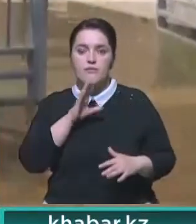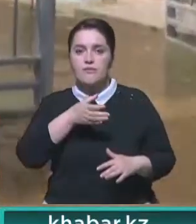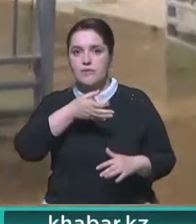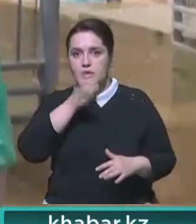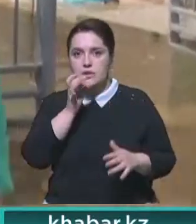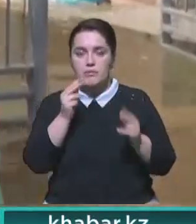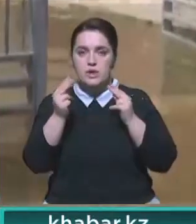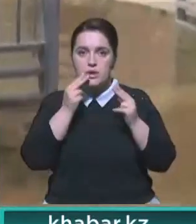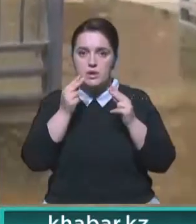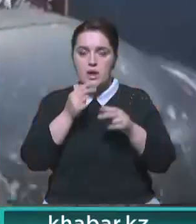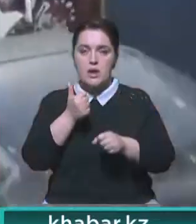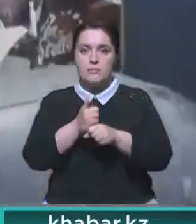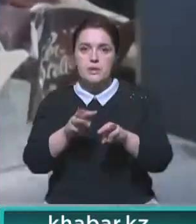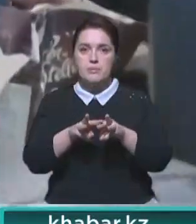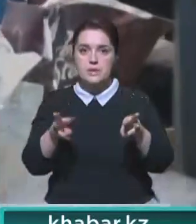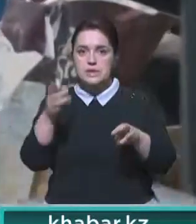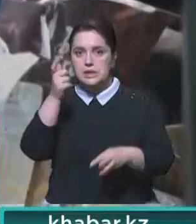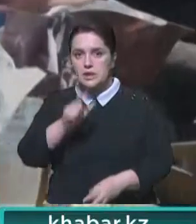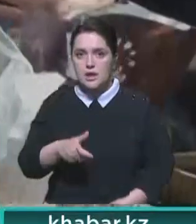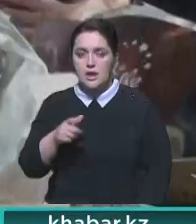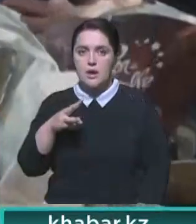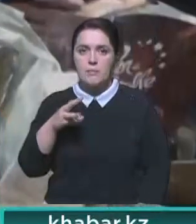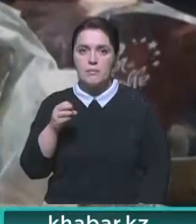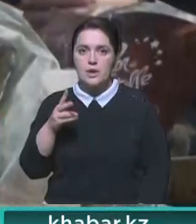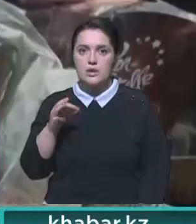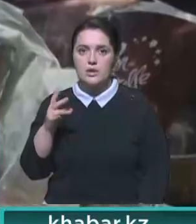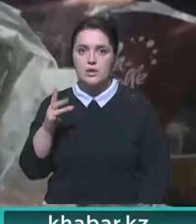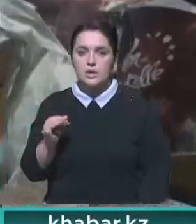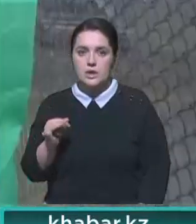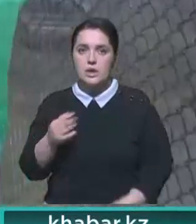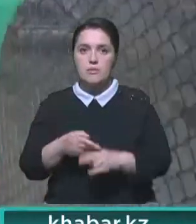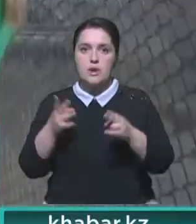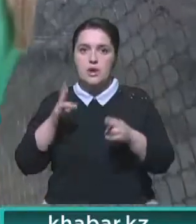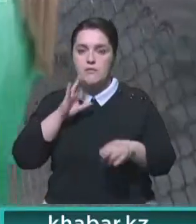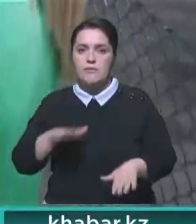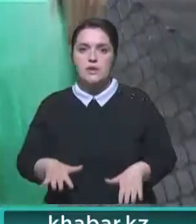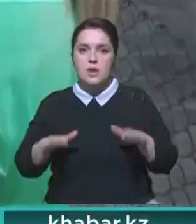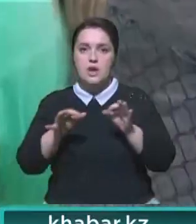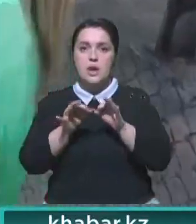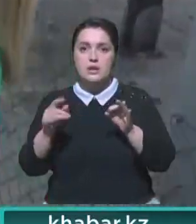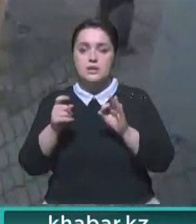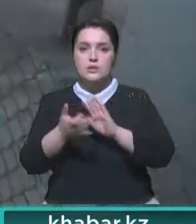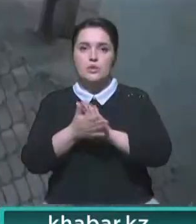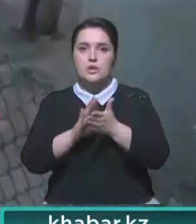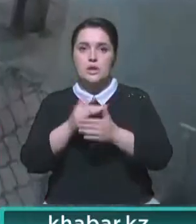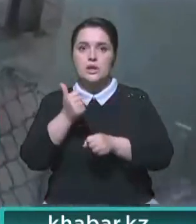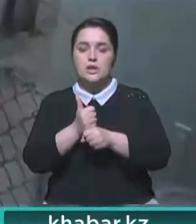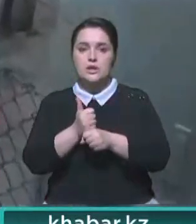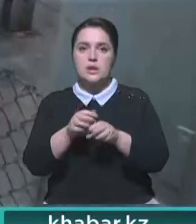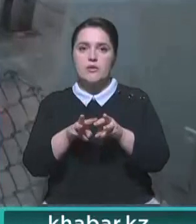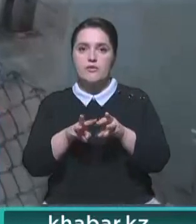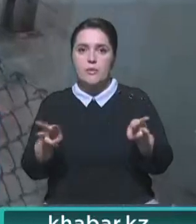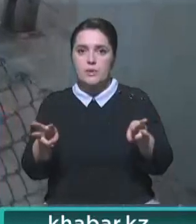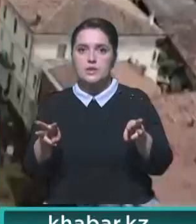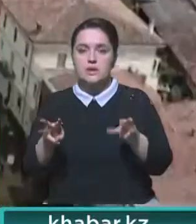нехватке питьевой воды и продовольствия. Премьер-министр Италии Джорджа Мелони посетила пострадавший от наводнения район. Из ситуации в